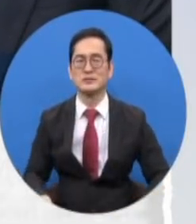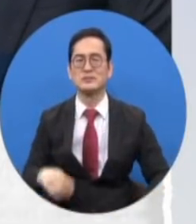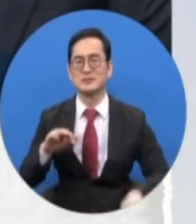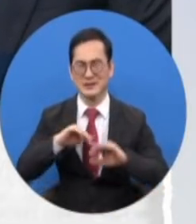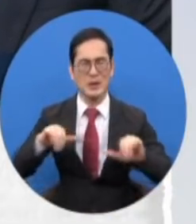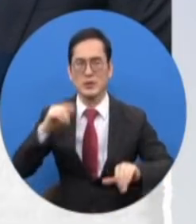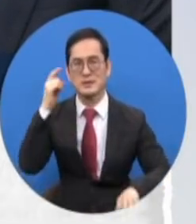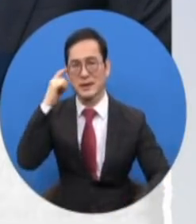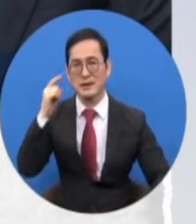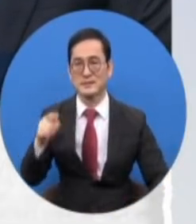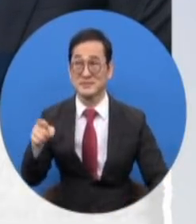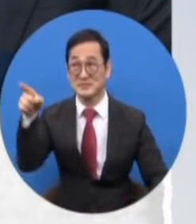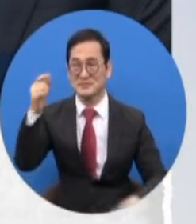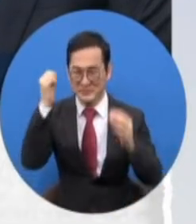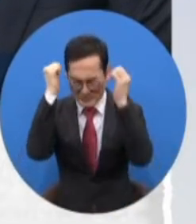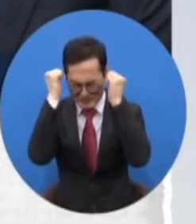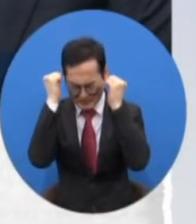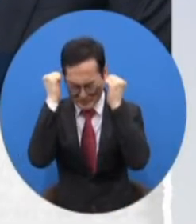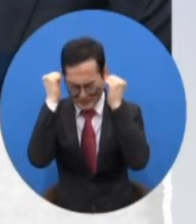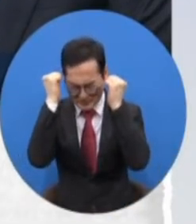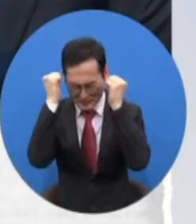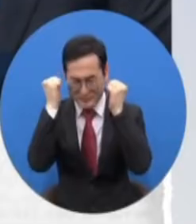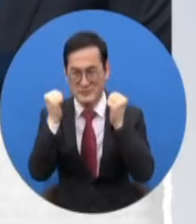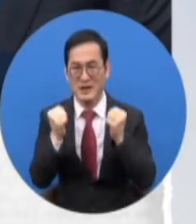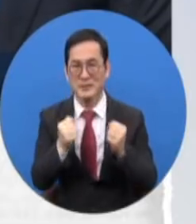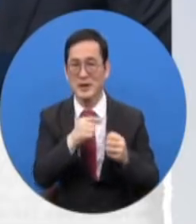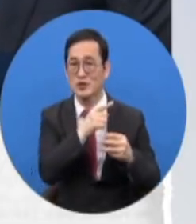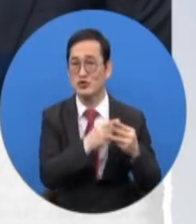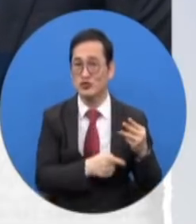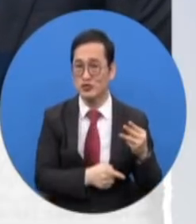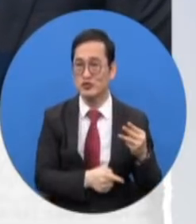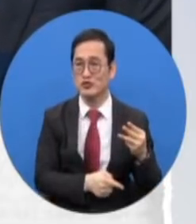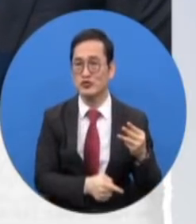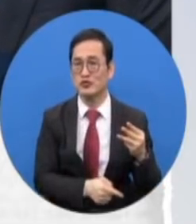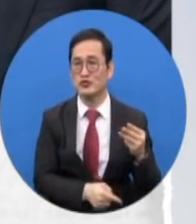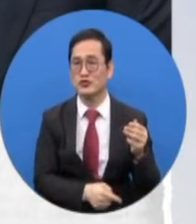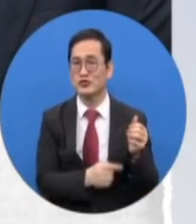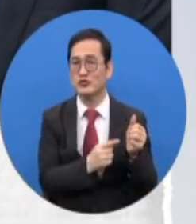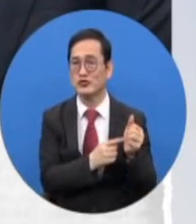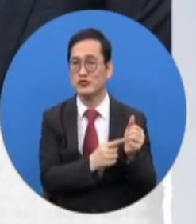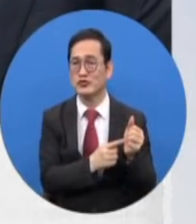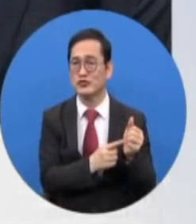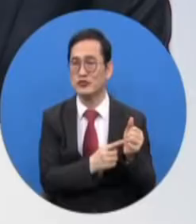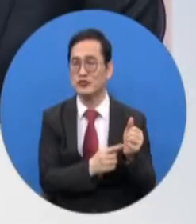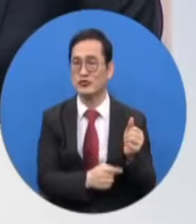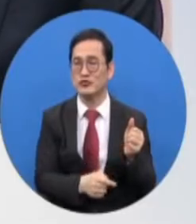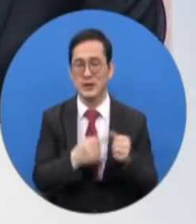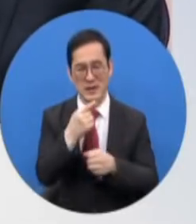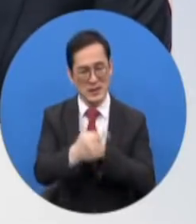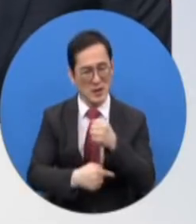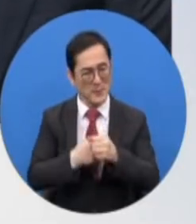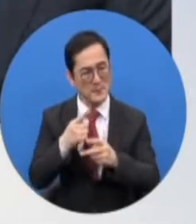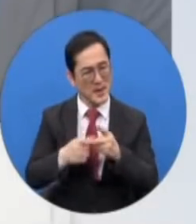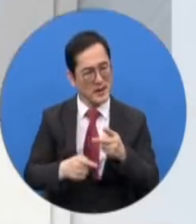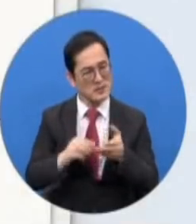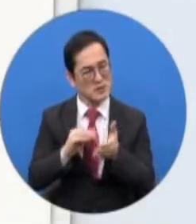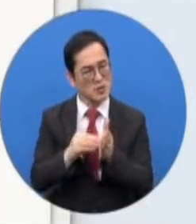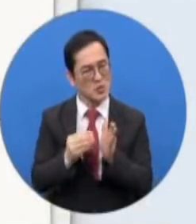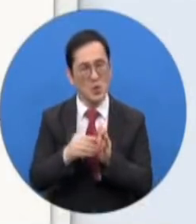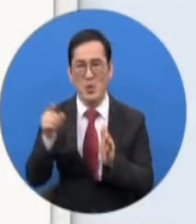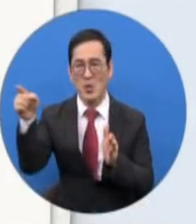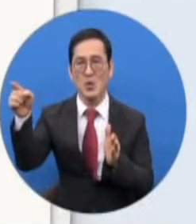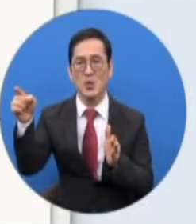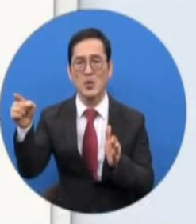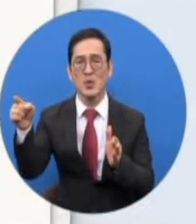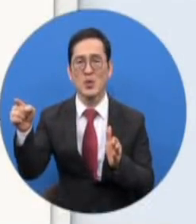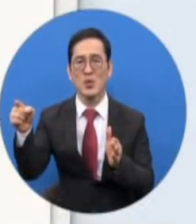계속 버티면 뭐 윤석열 대통령과 거의 이제 1년 반 이상을 굉장히 불편한 동거를